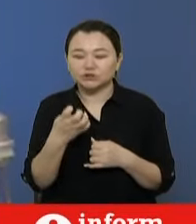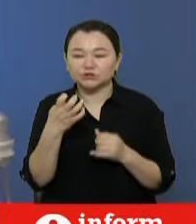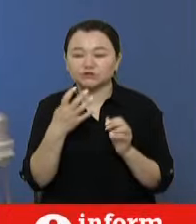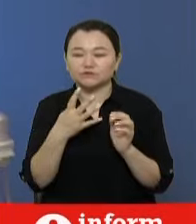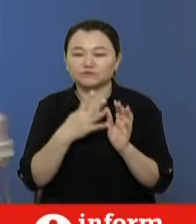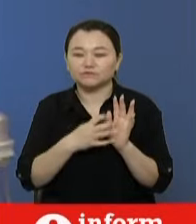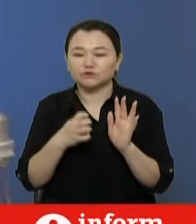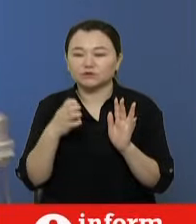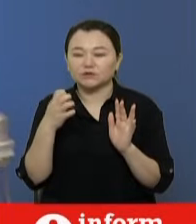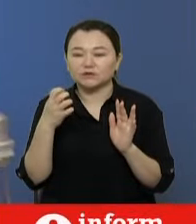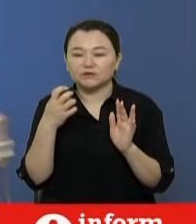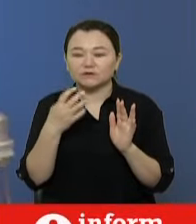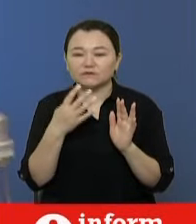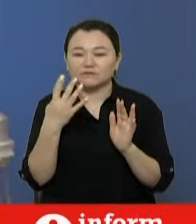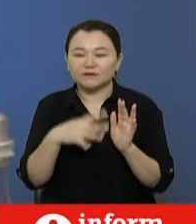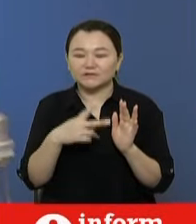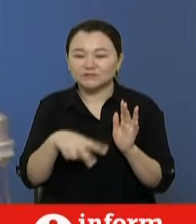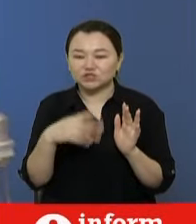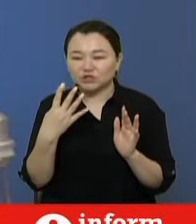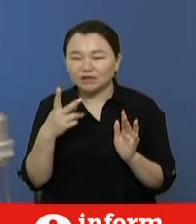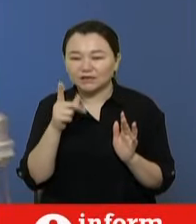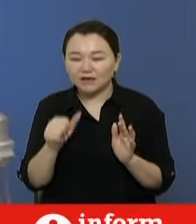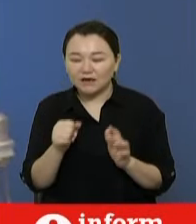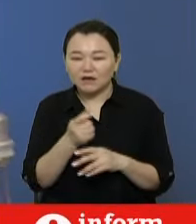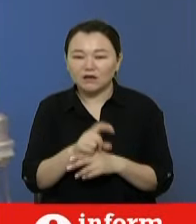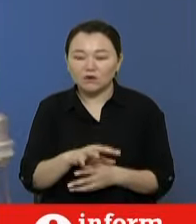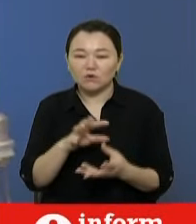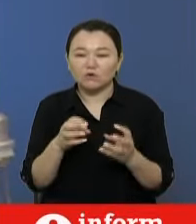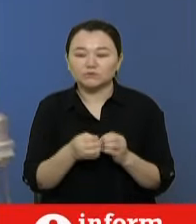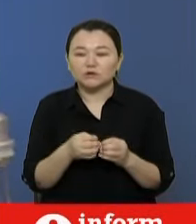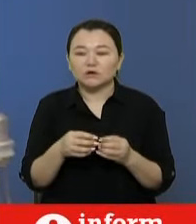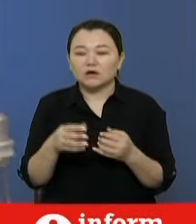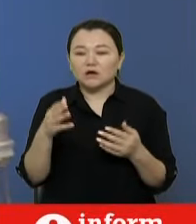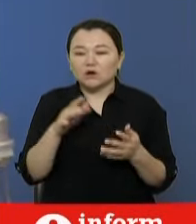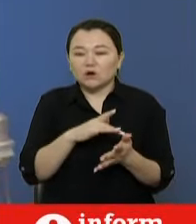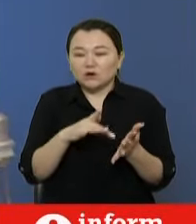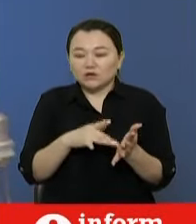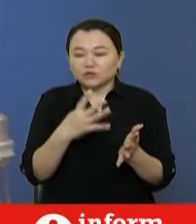1904,924 гектара, 100 городских парков и скверов общей площадью